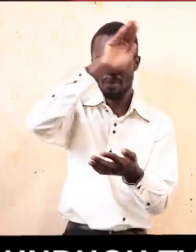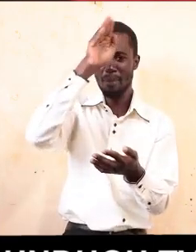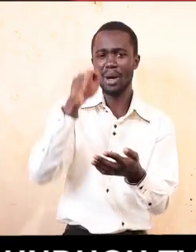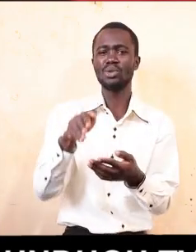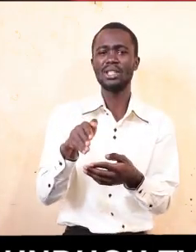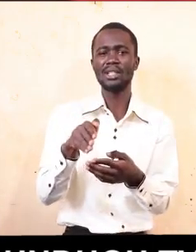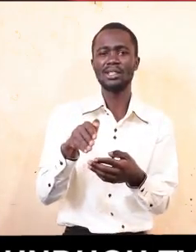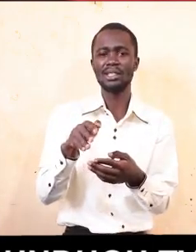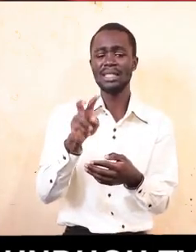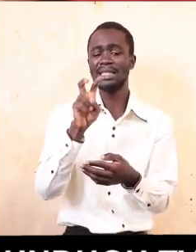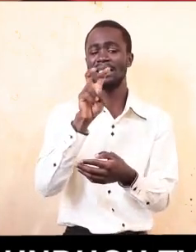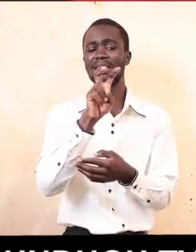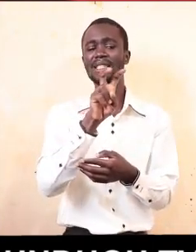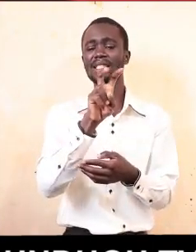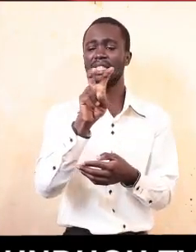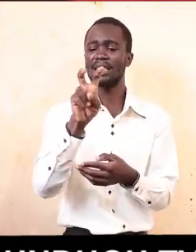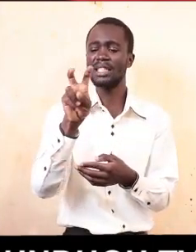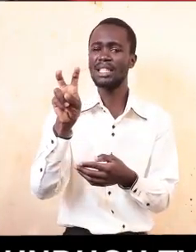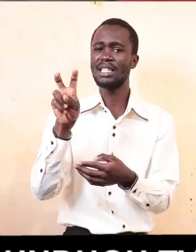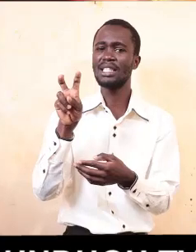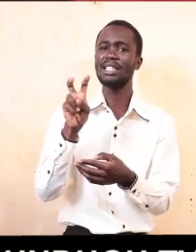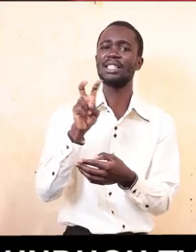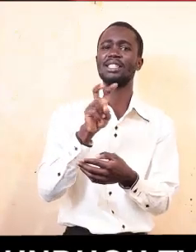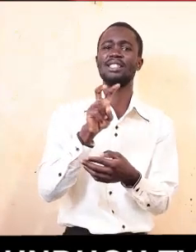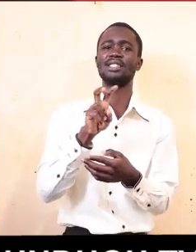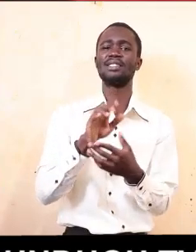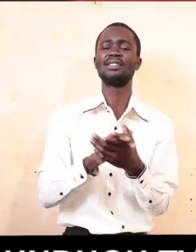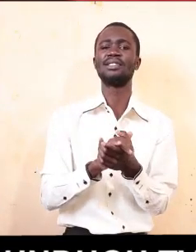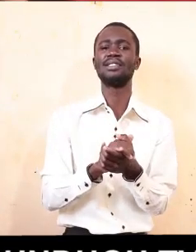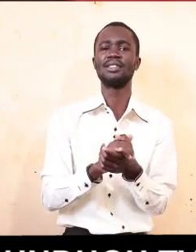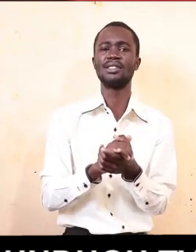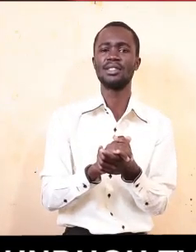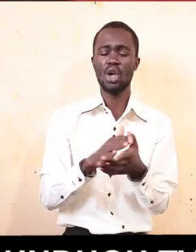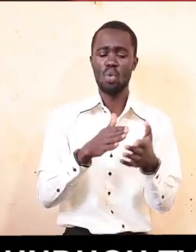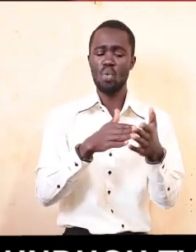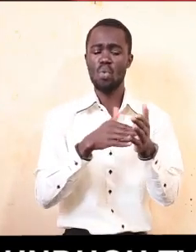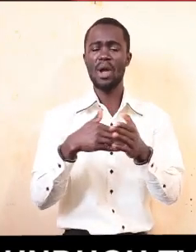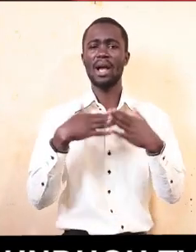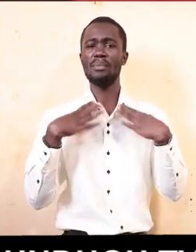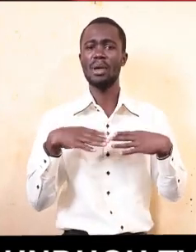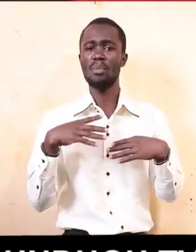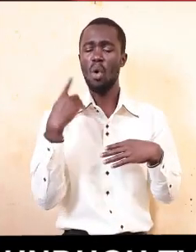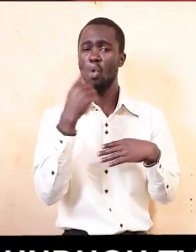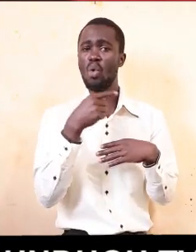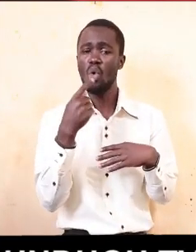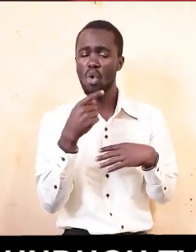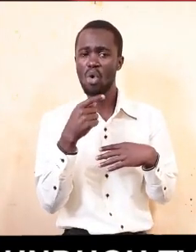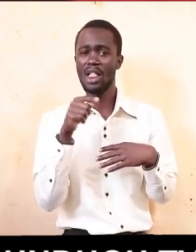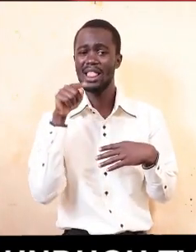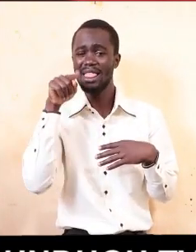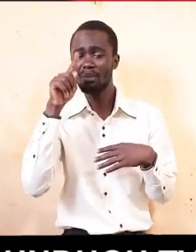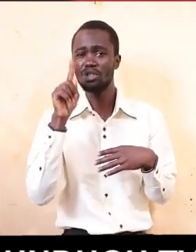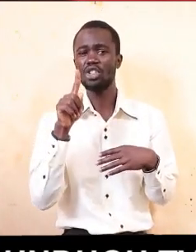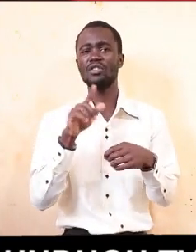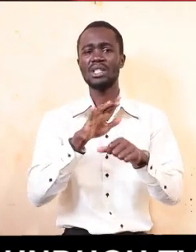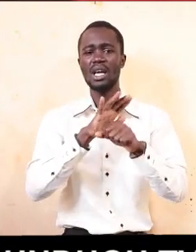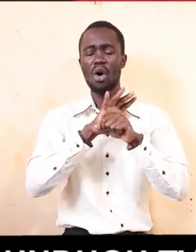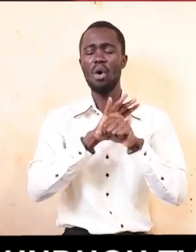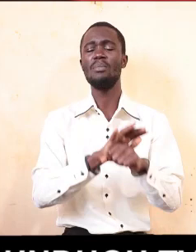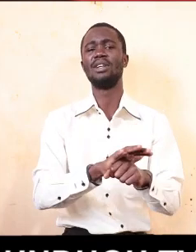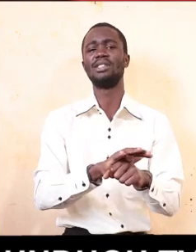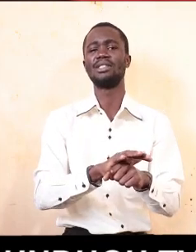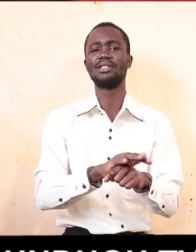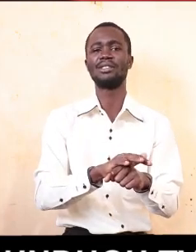juu wawaone. Ni sawa na kusema wawaone wanyonge wao wanaowatesa. Na wakiwa